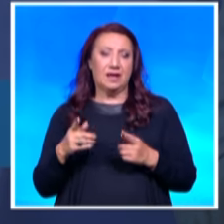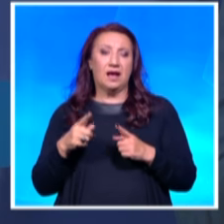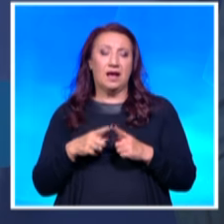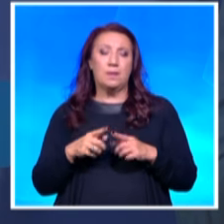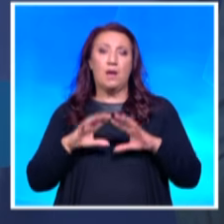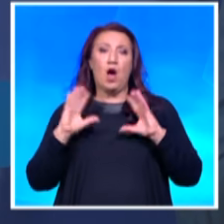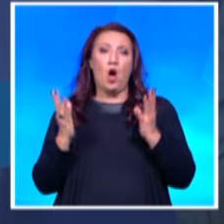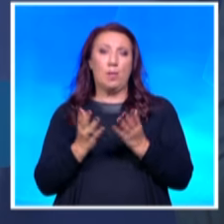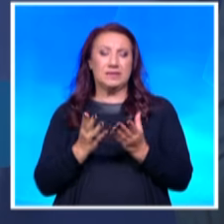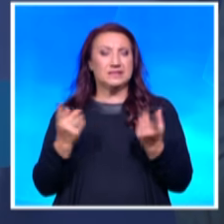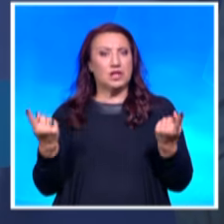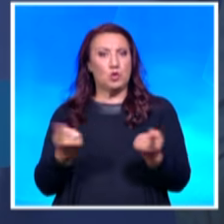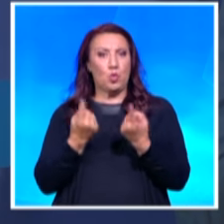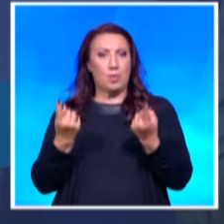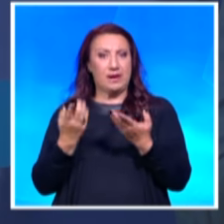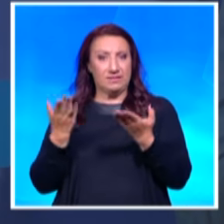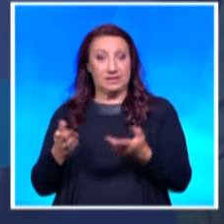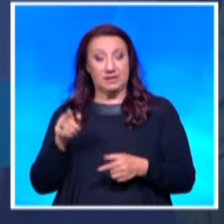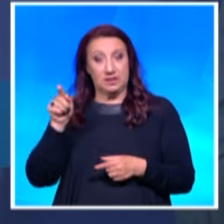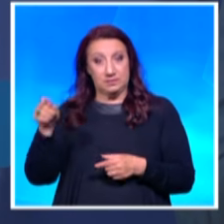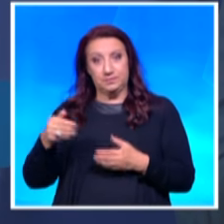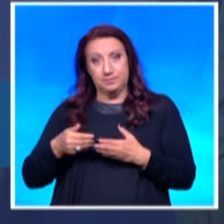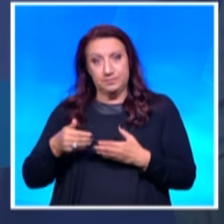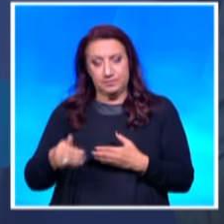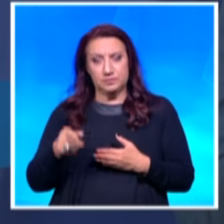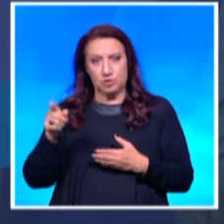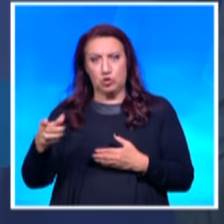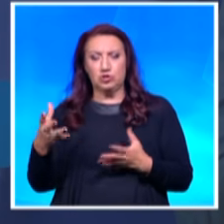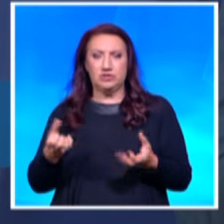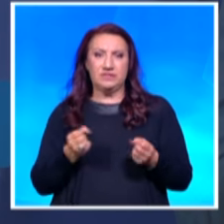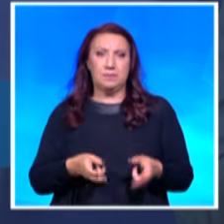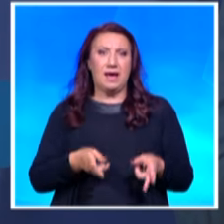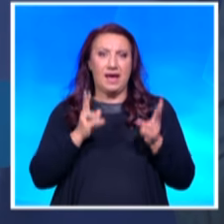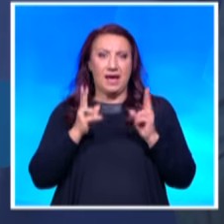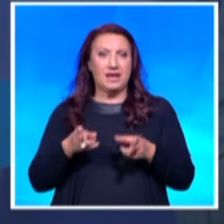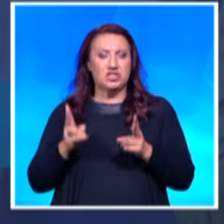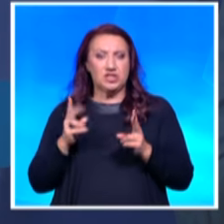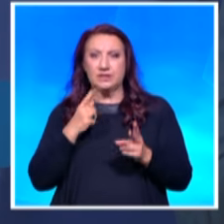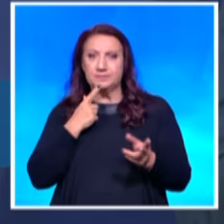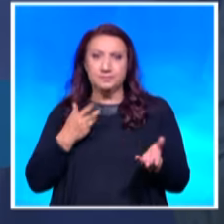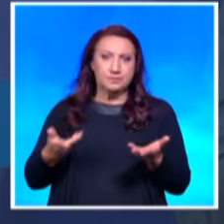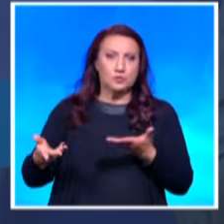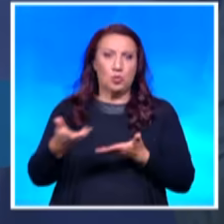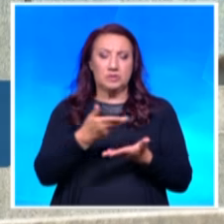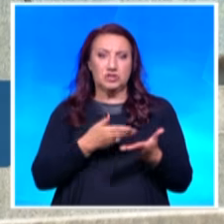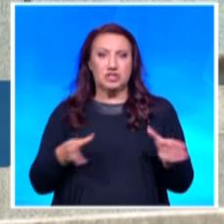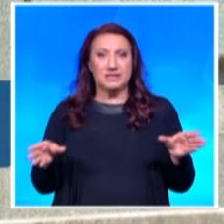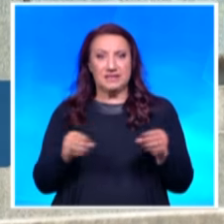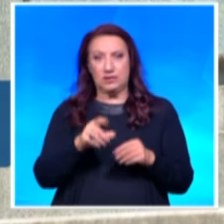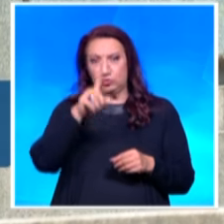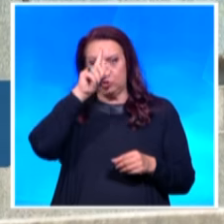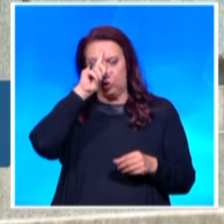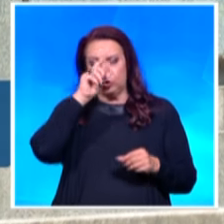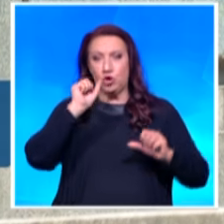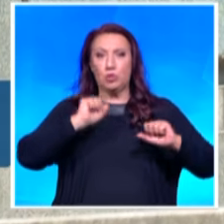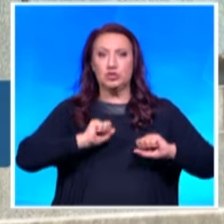областния управител. Оттам нататък областния управител ще взема решения, обсъждайки с Столичния общински съвет.